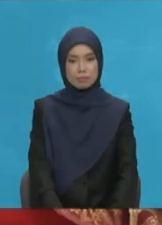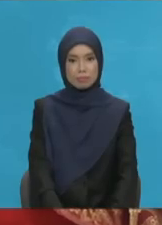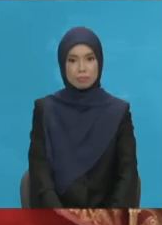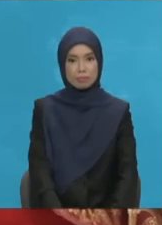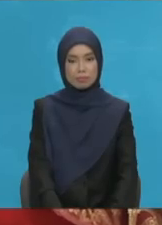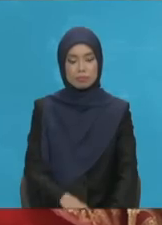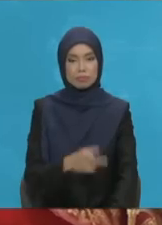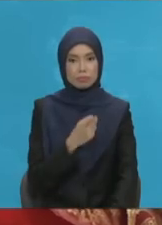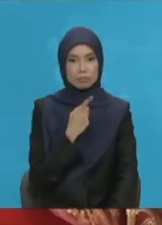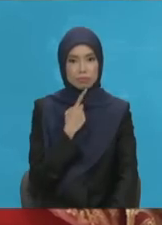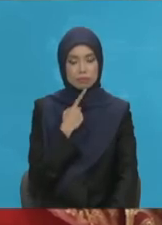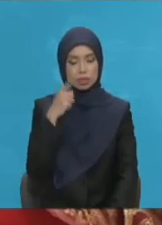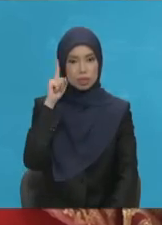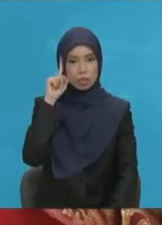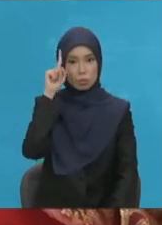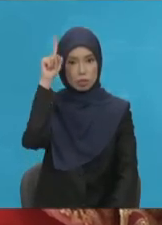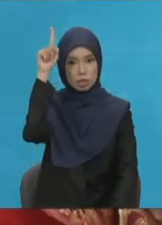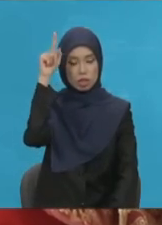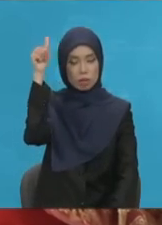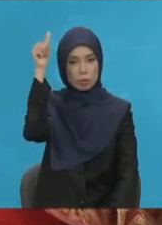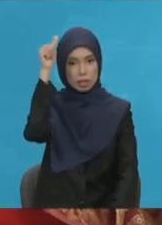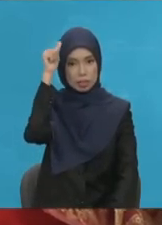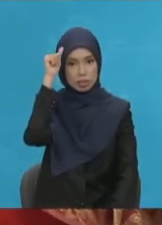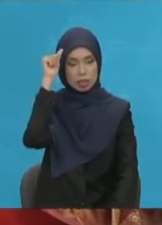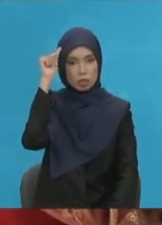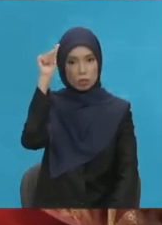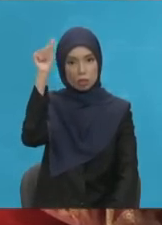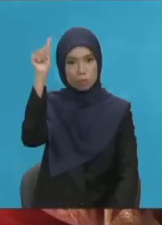Assalamualaikum warahmatullahi wabarakatuh